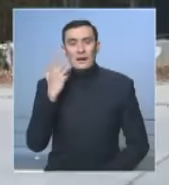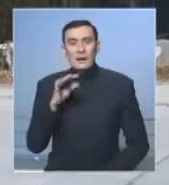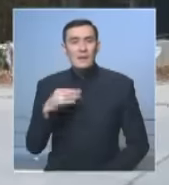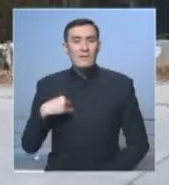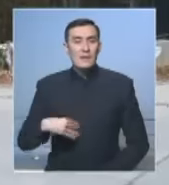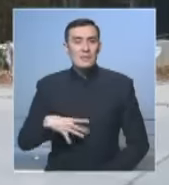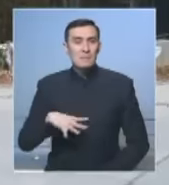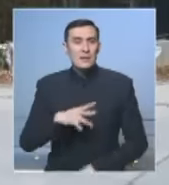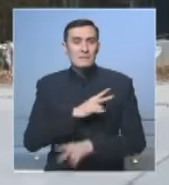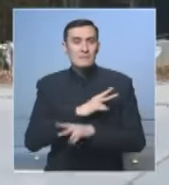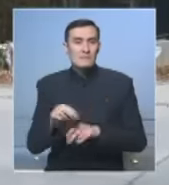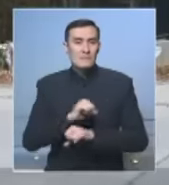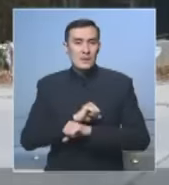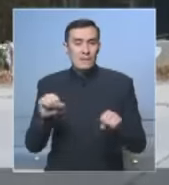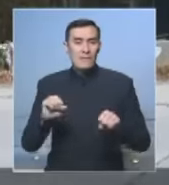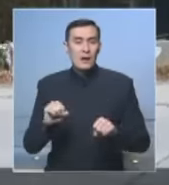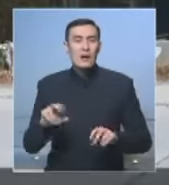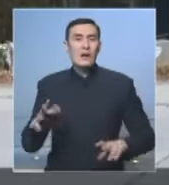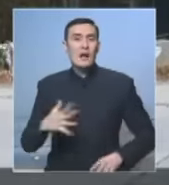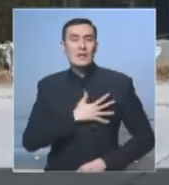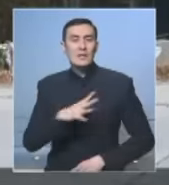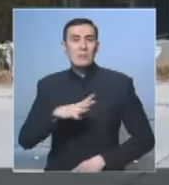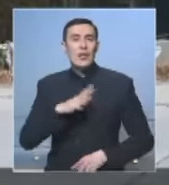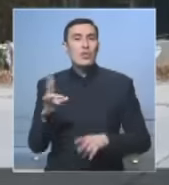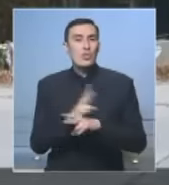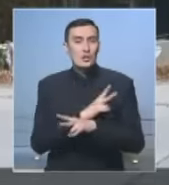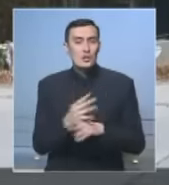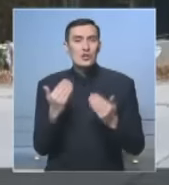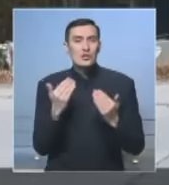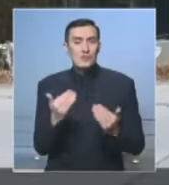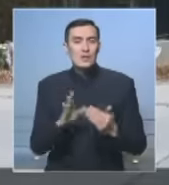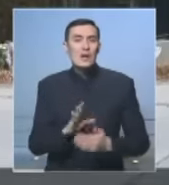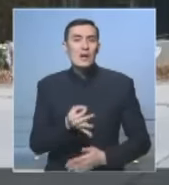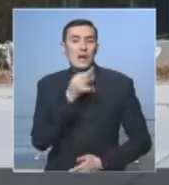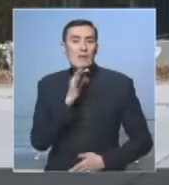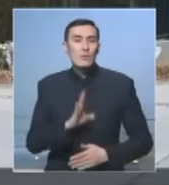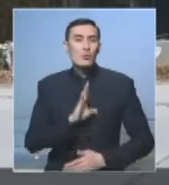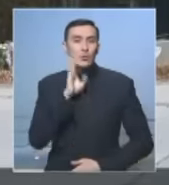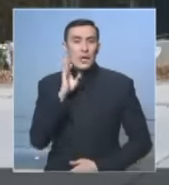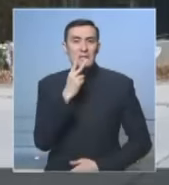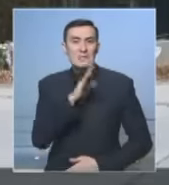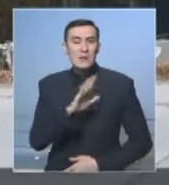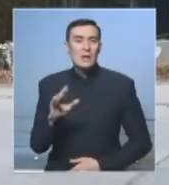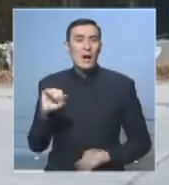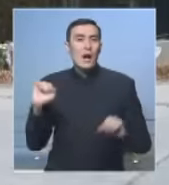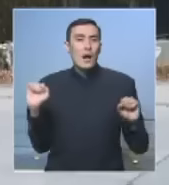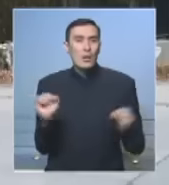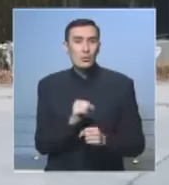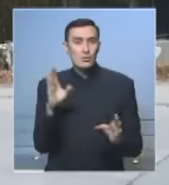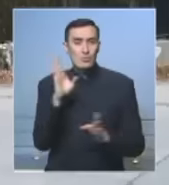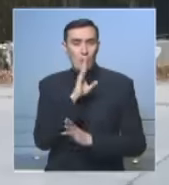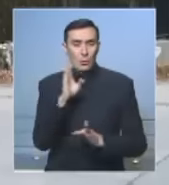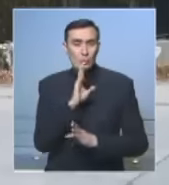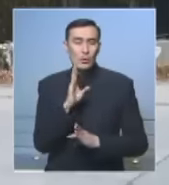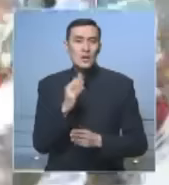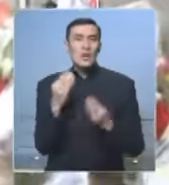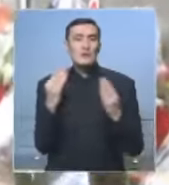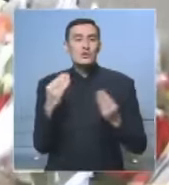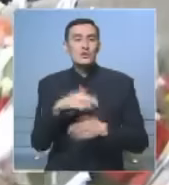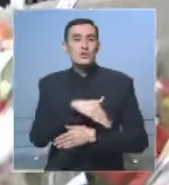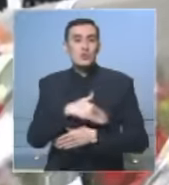произошла серия терактов, в Канаде уже была глубокая ночь. Сегодня же, с самого раннего утра, несмотря на холодную погоду, на престижную